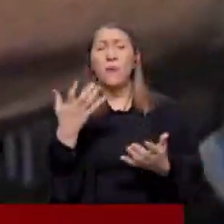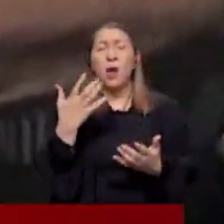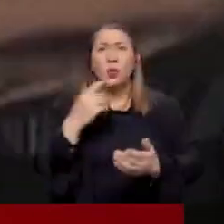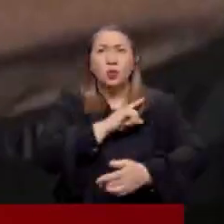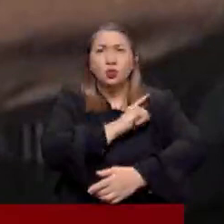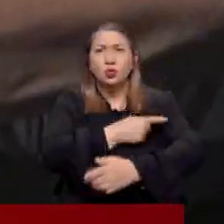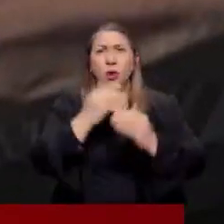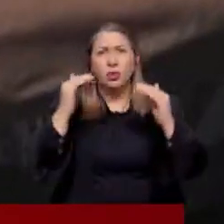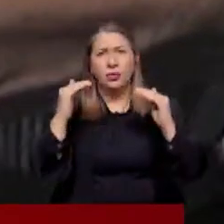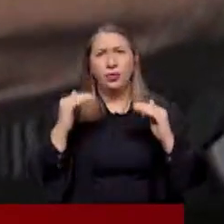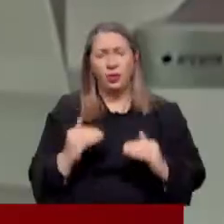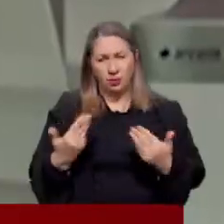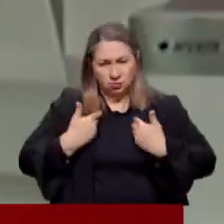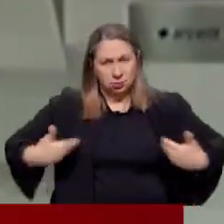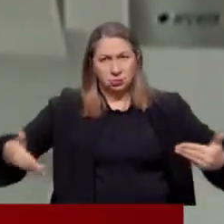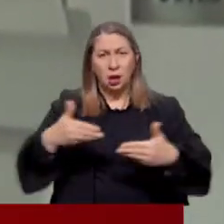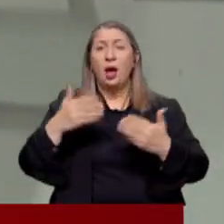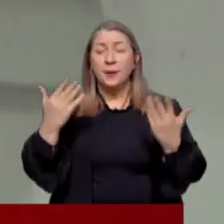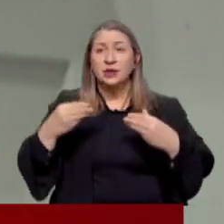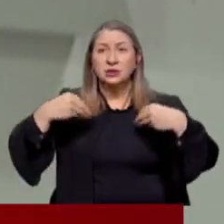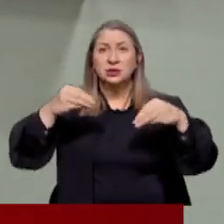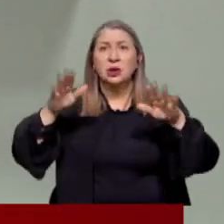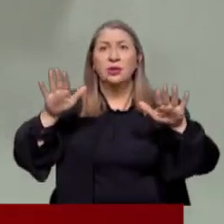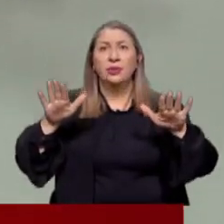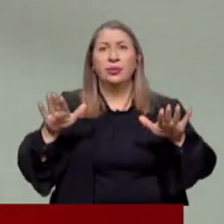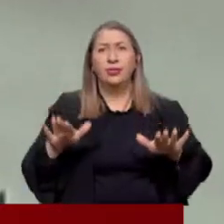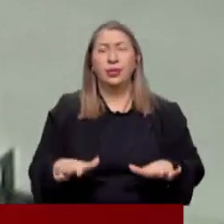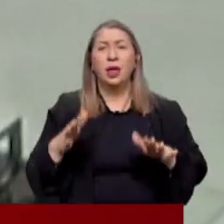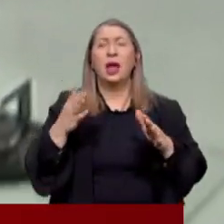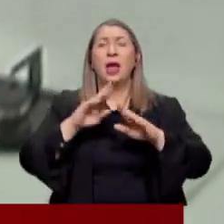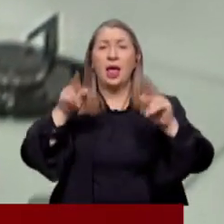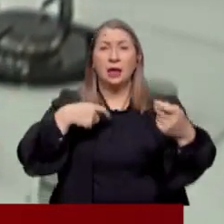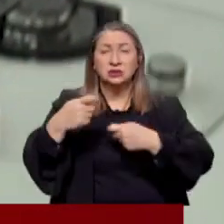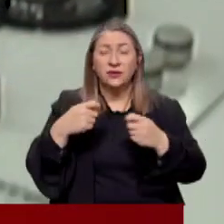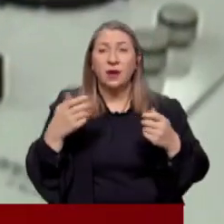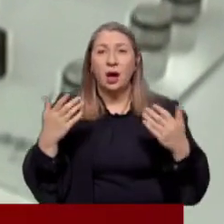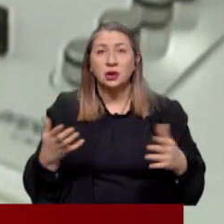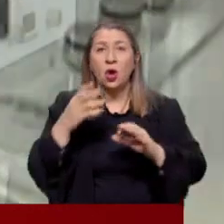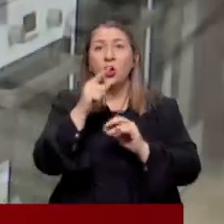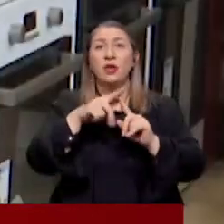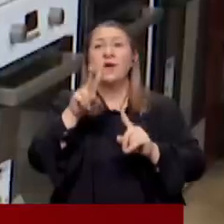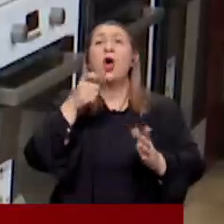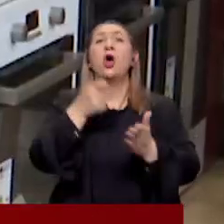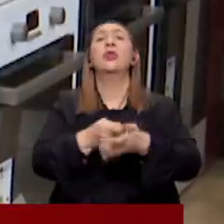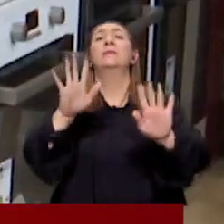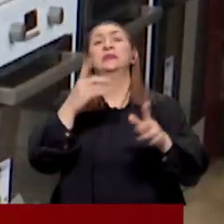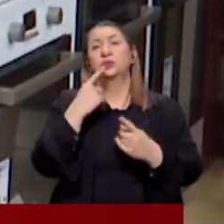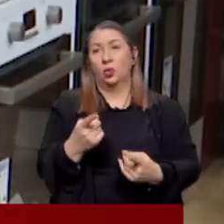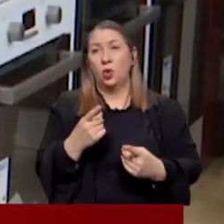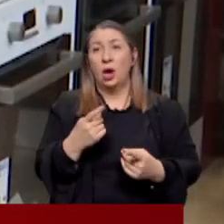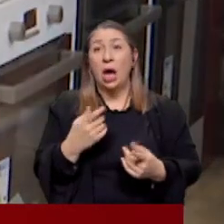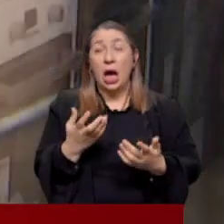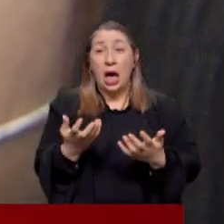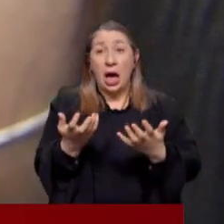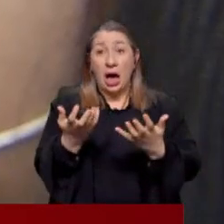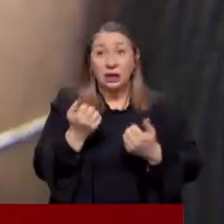gücü günden güne eriyen tüketici hem de satışları durma noktasına gelen esnaf artık ÖTV ödenmesin diyor.